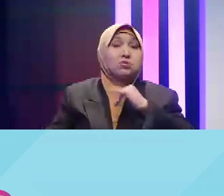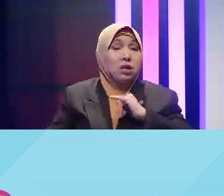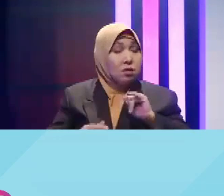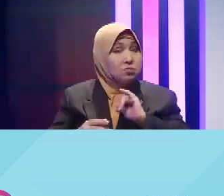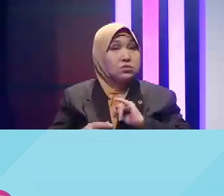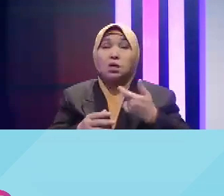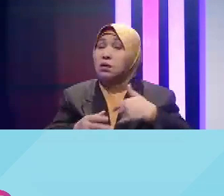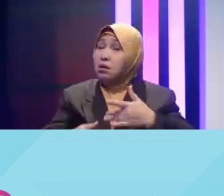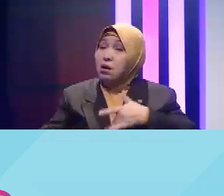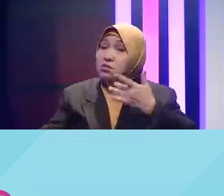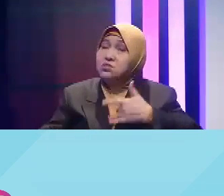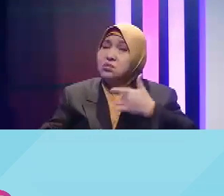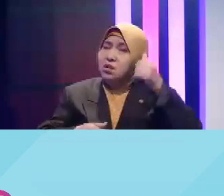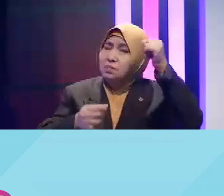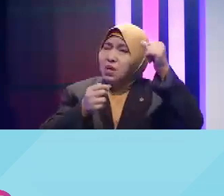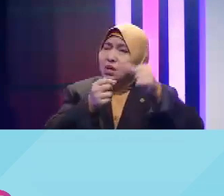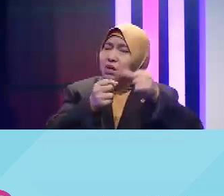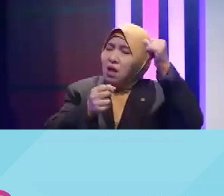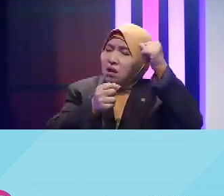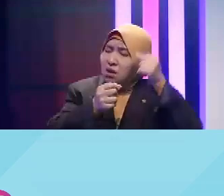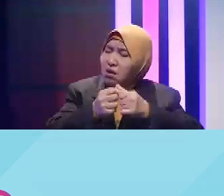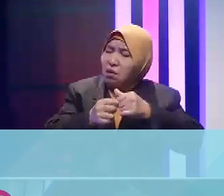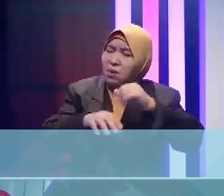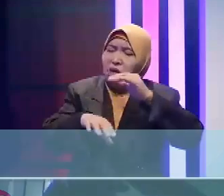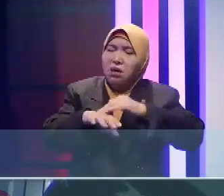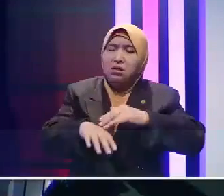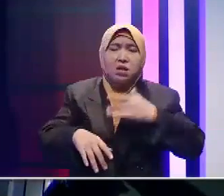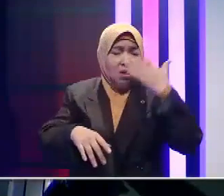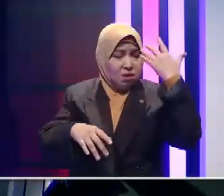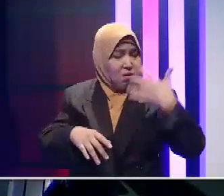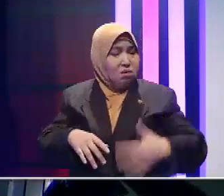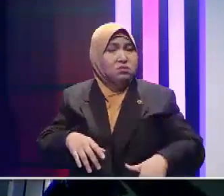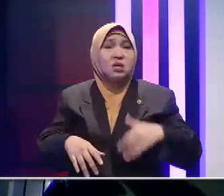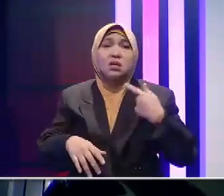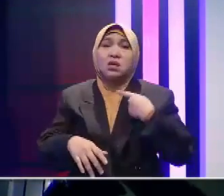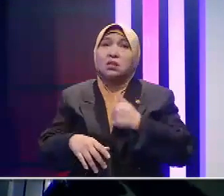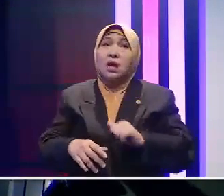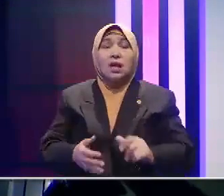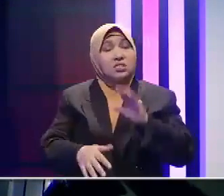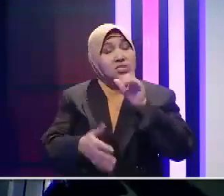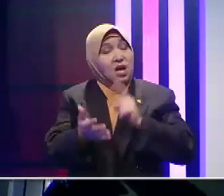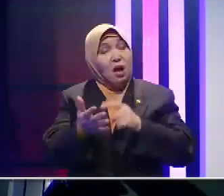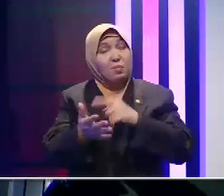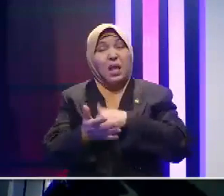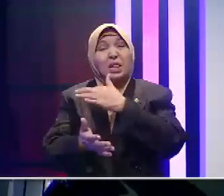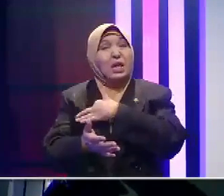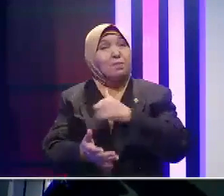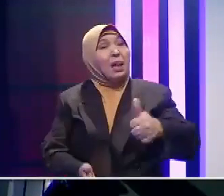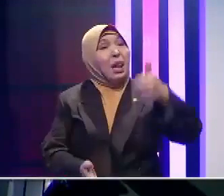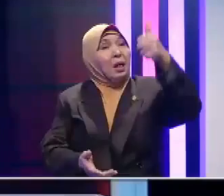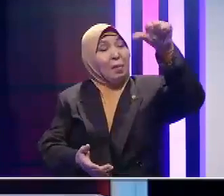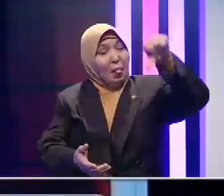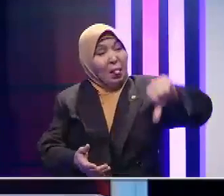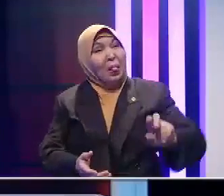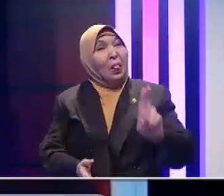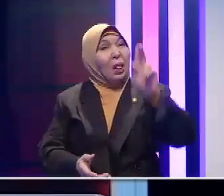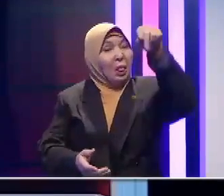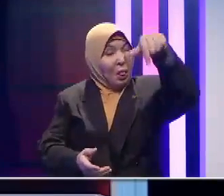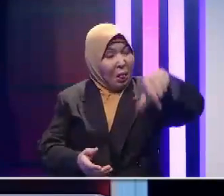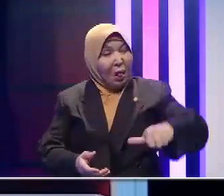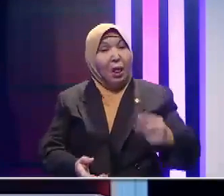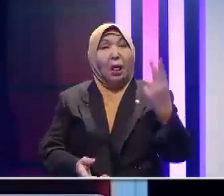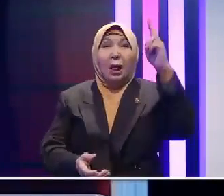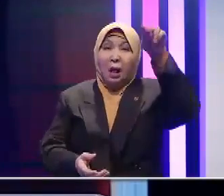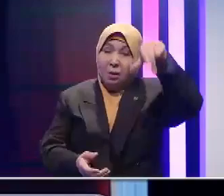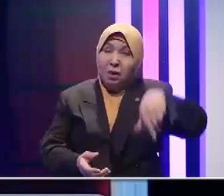saya cuba peringatkan pada diri saya ialah kita manusia kadang-kadang up and down iman kita. Betul. Dan benda-benda macam ni